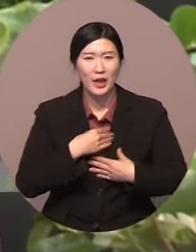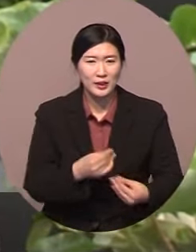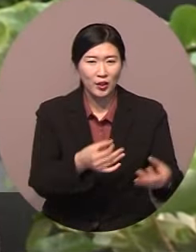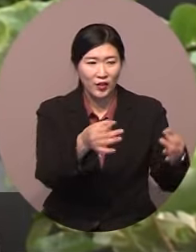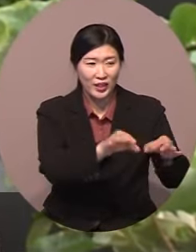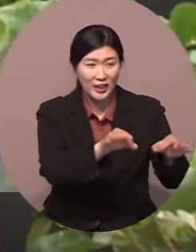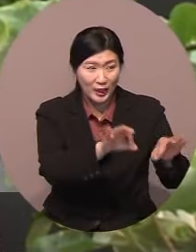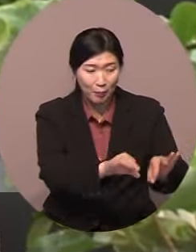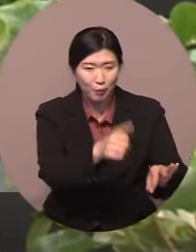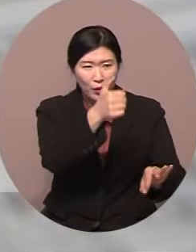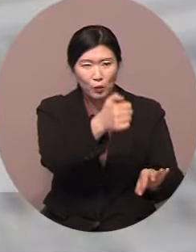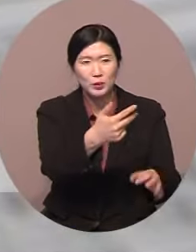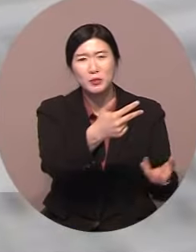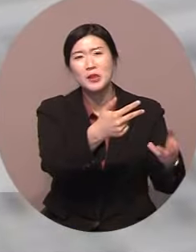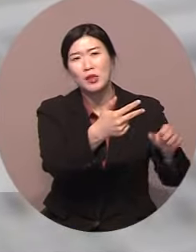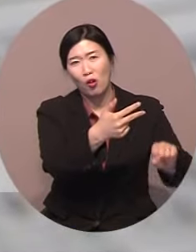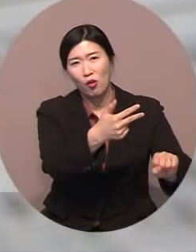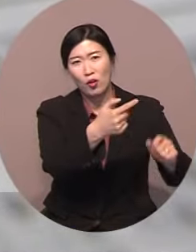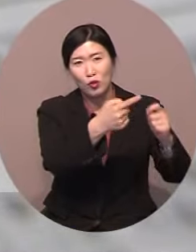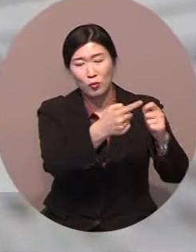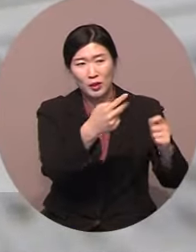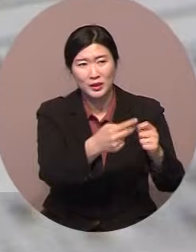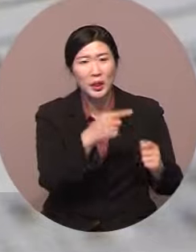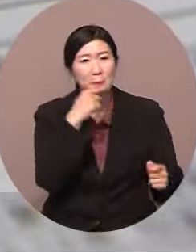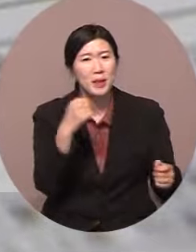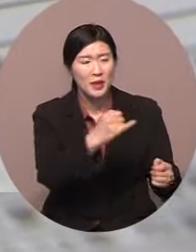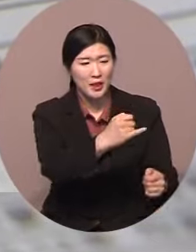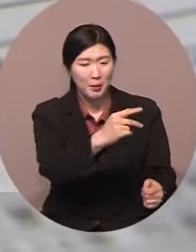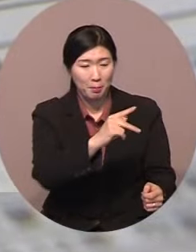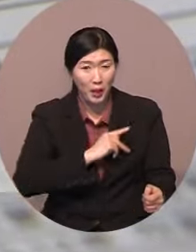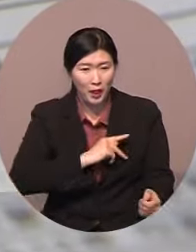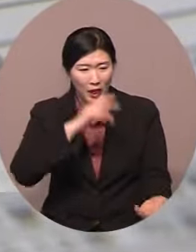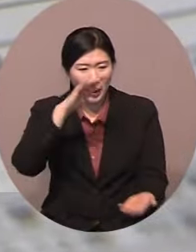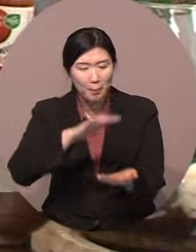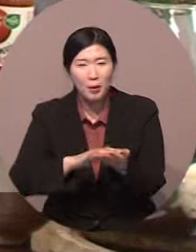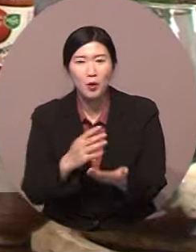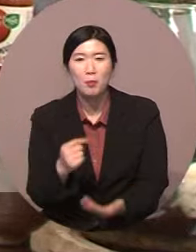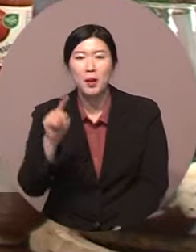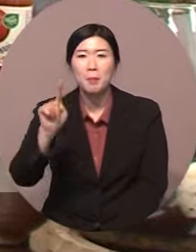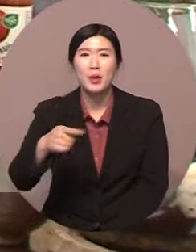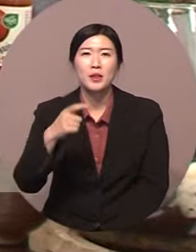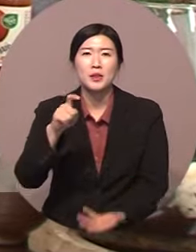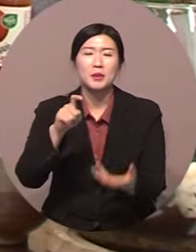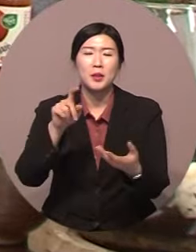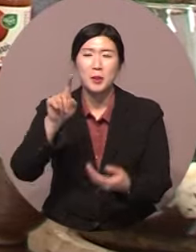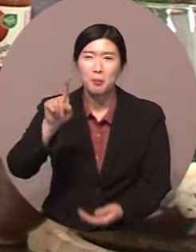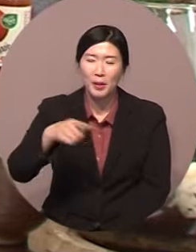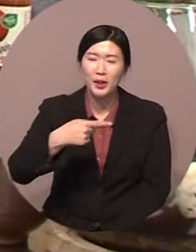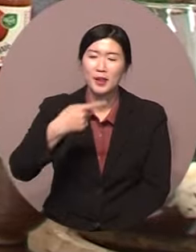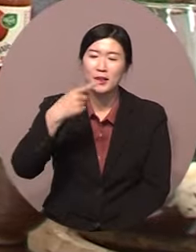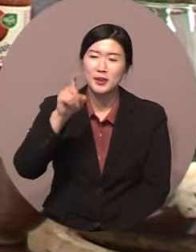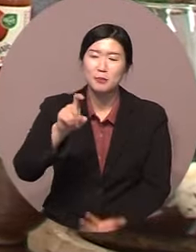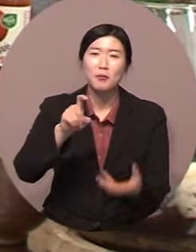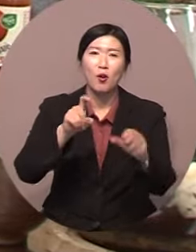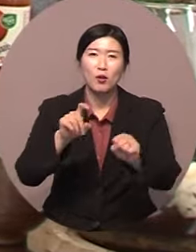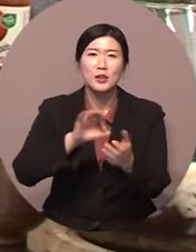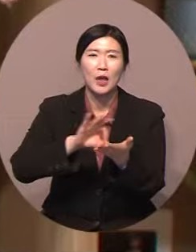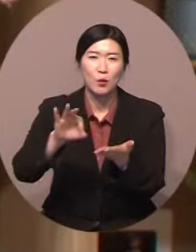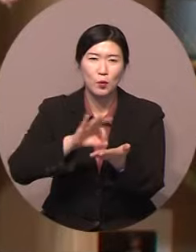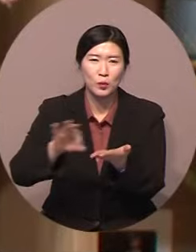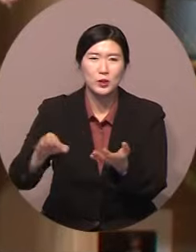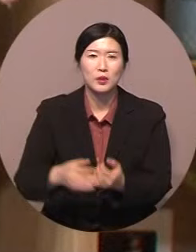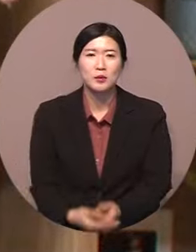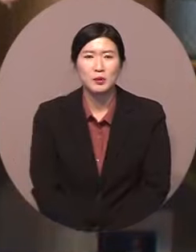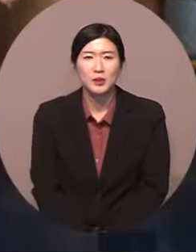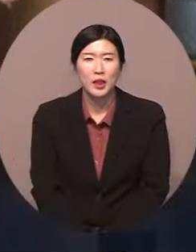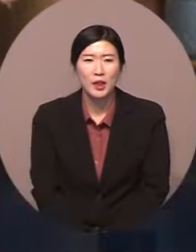통합재정안정화기금 57억 원과 지방채 60억 원 등 채무성 자금도 110억 원 넘게 끌어왔습니다. 지금은